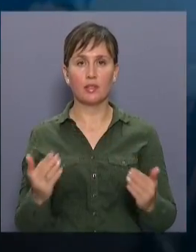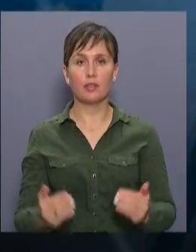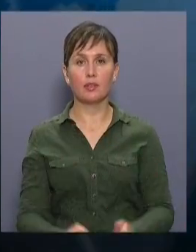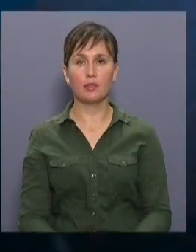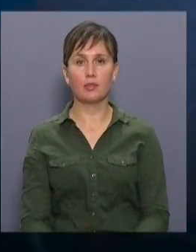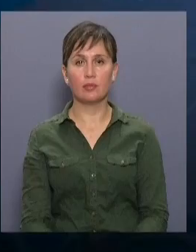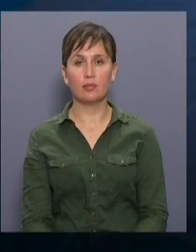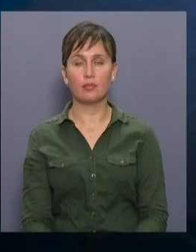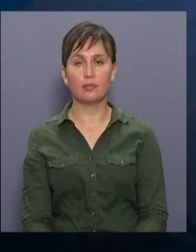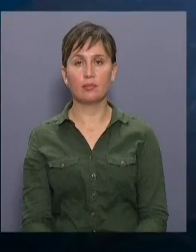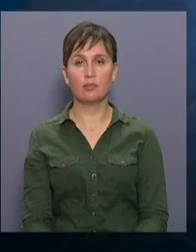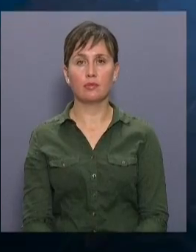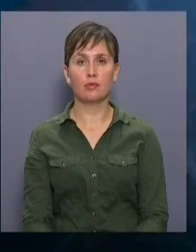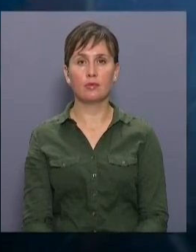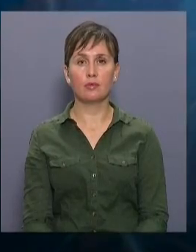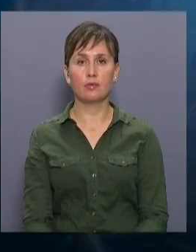Вот.